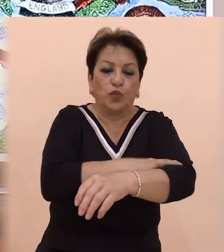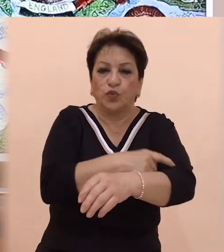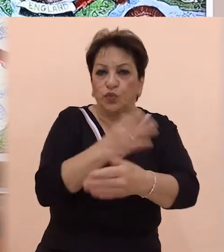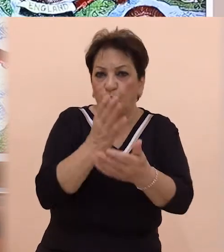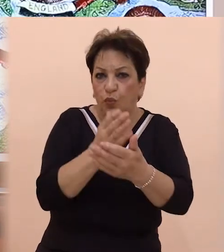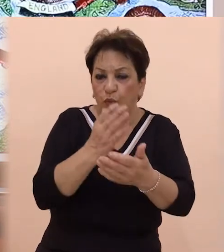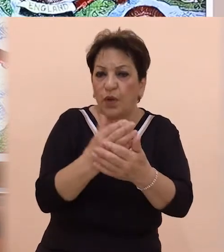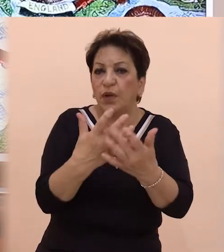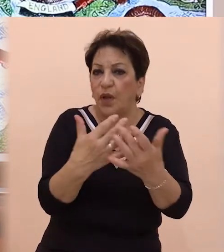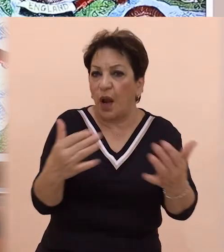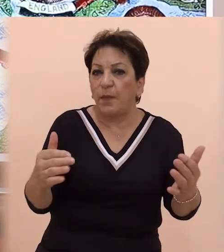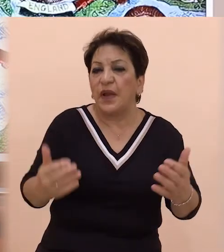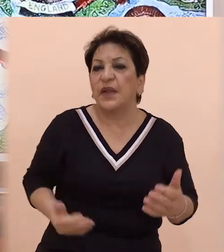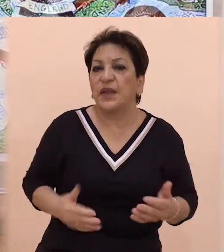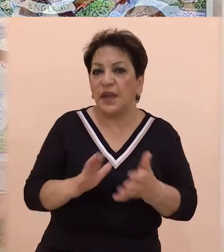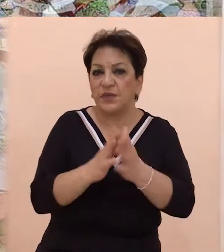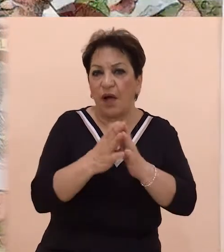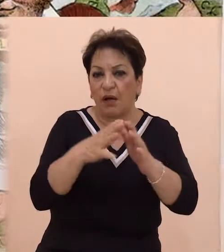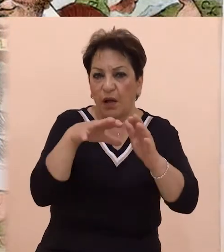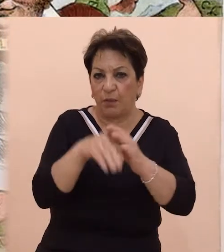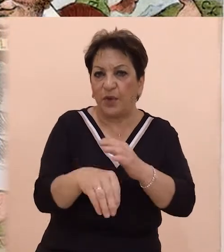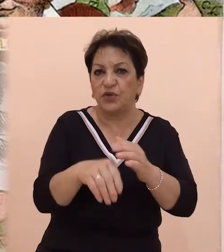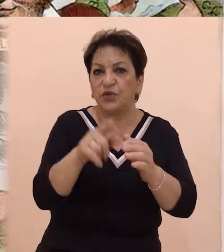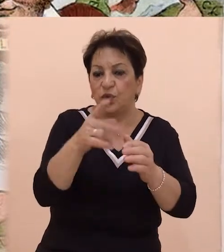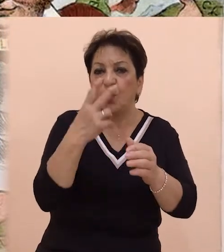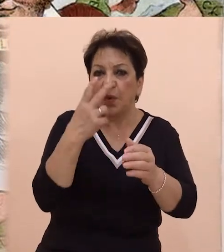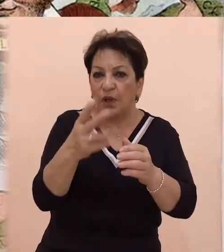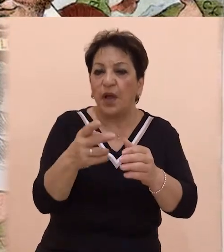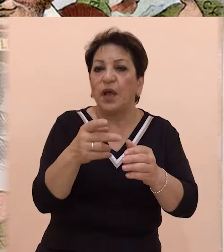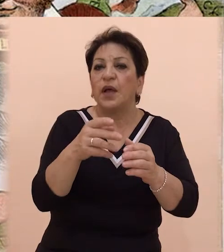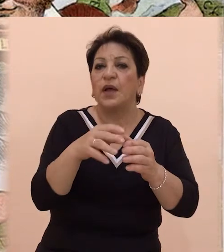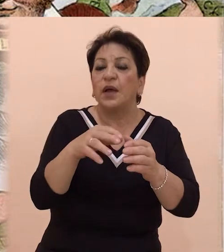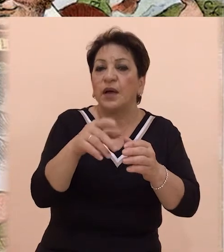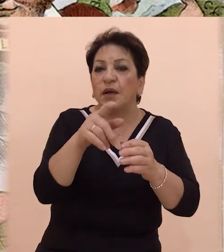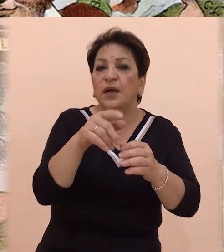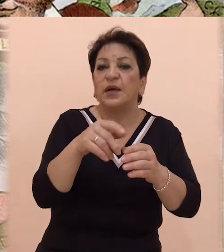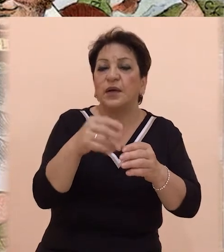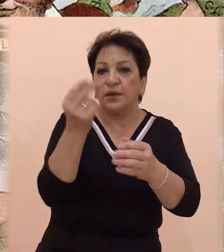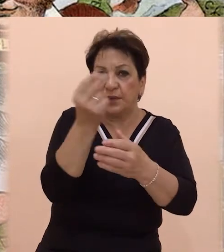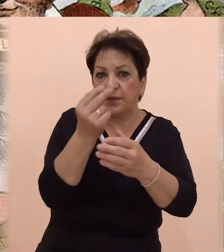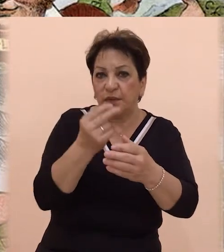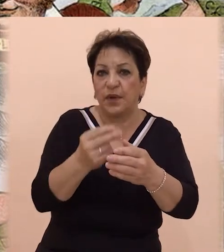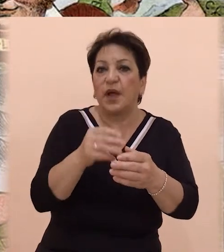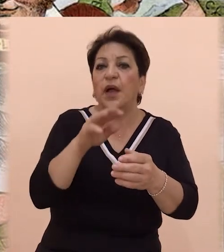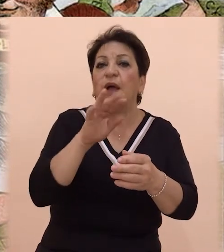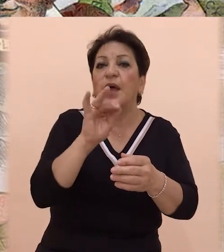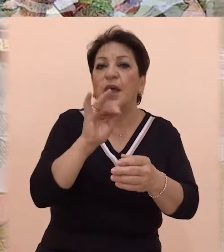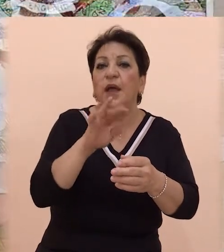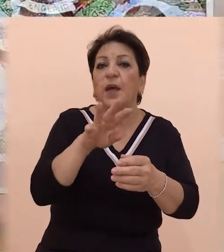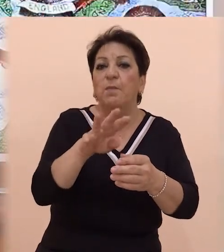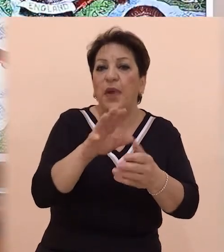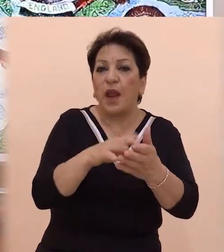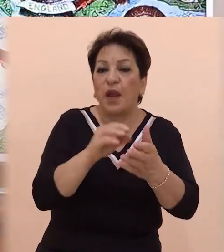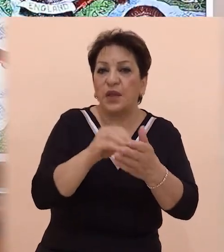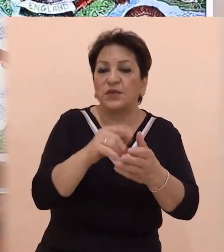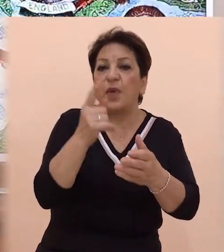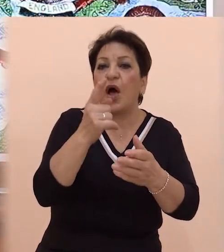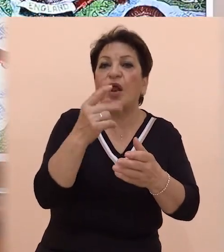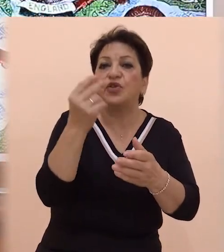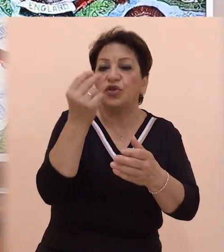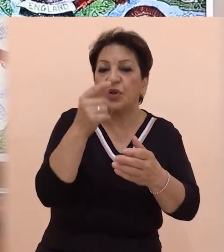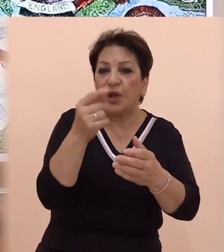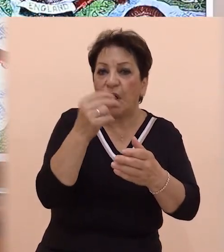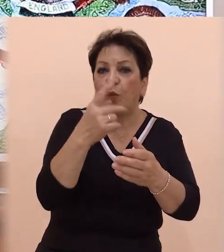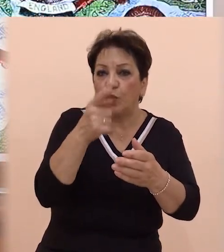Ձախրան նկարում շատ պատկերավոր նկարագրված է իմպերիալիզմի գաղափարը։ Առաջին նկարում